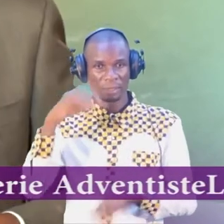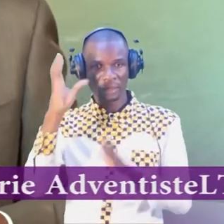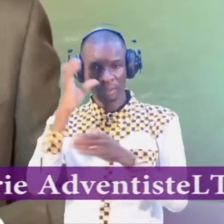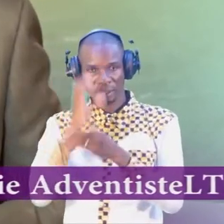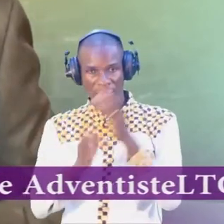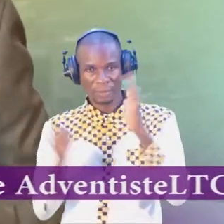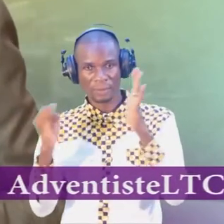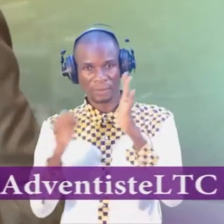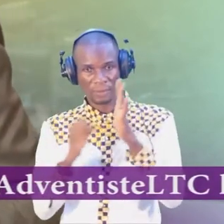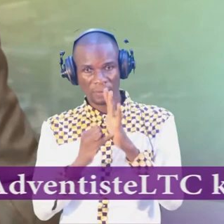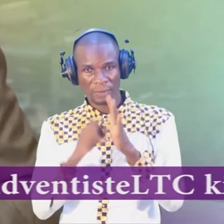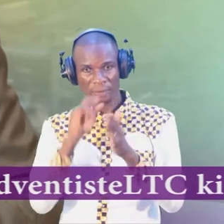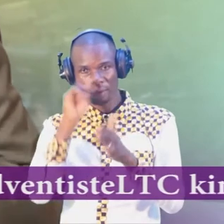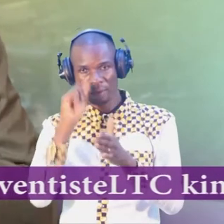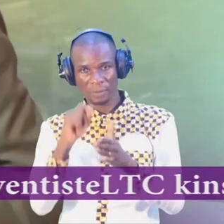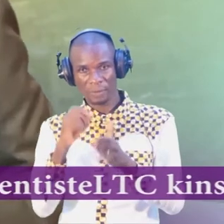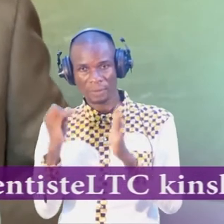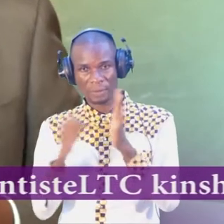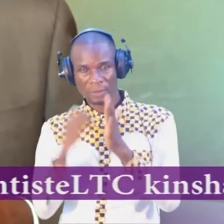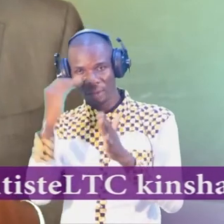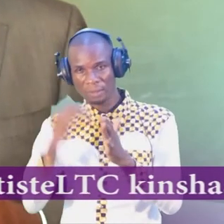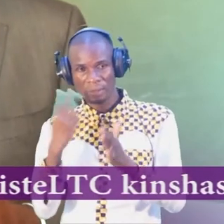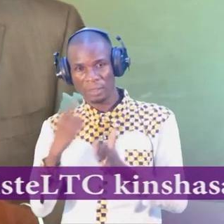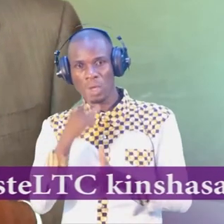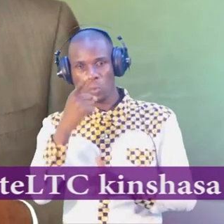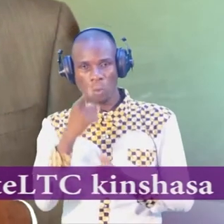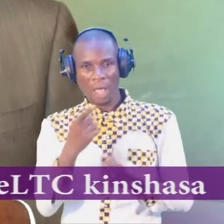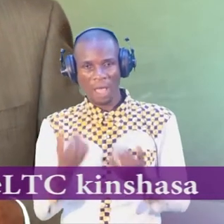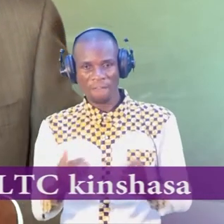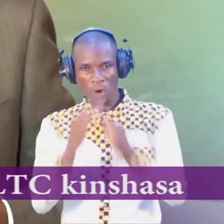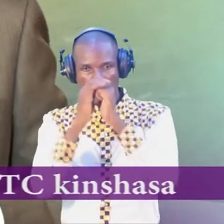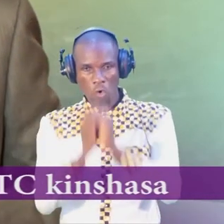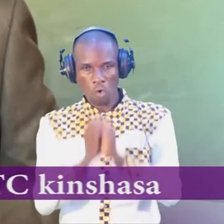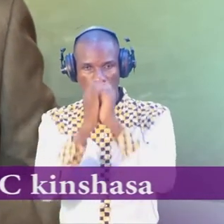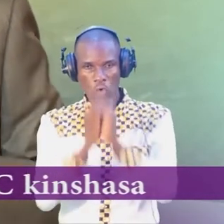Na Mtume Paulo anaweka